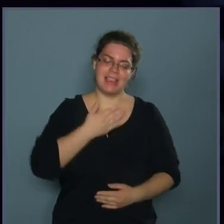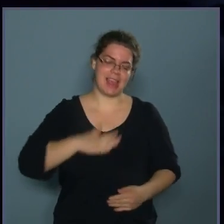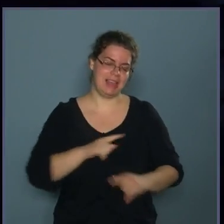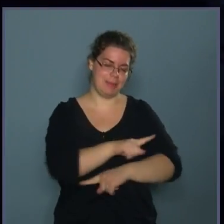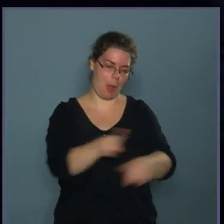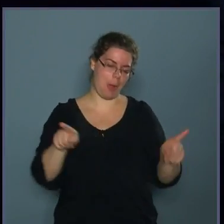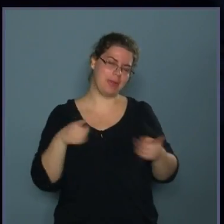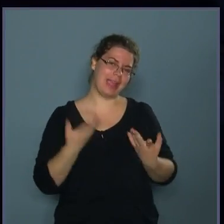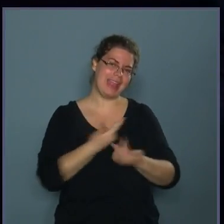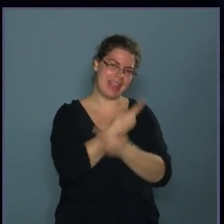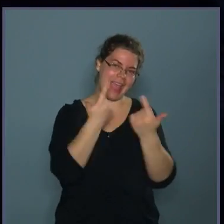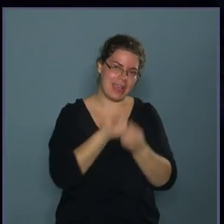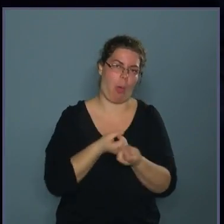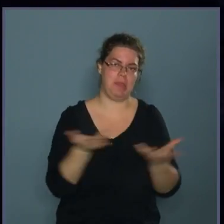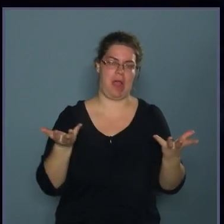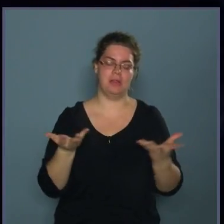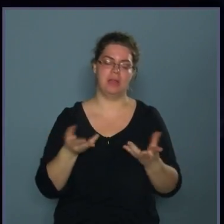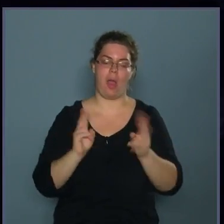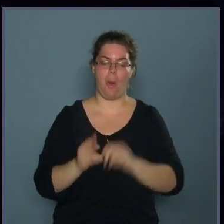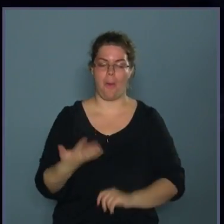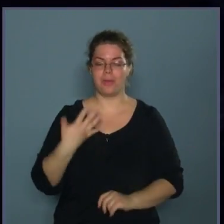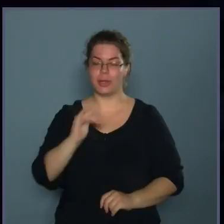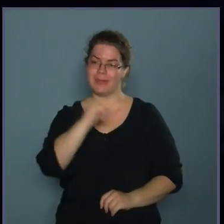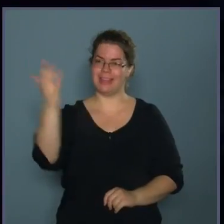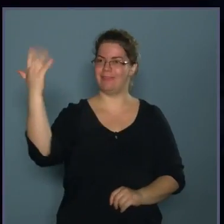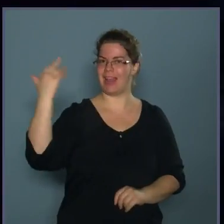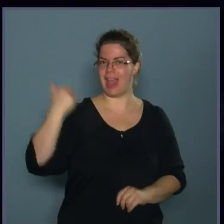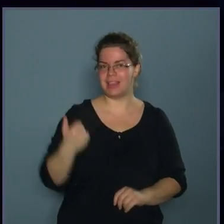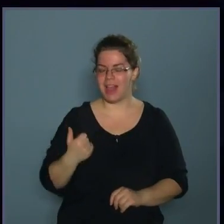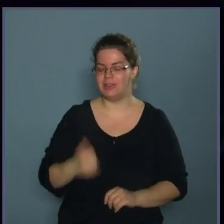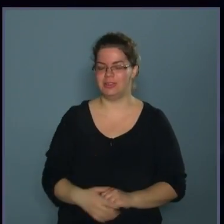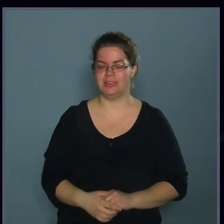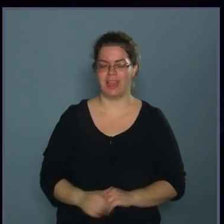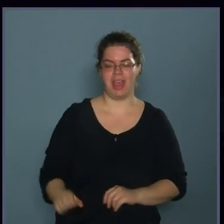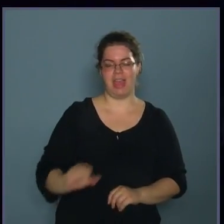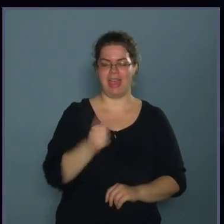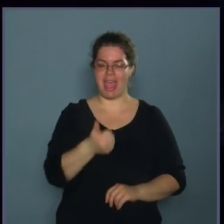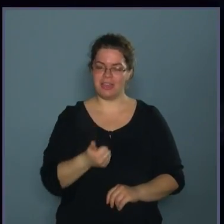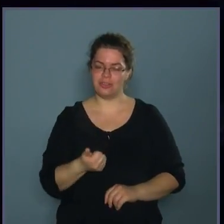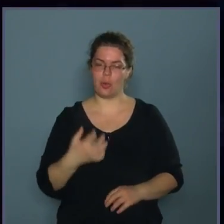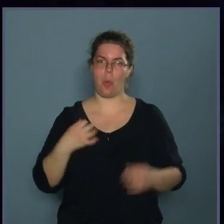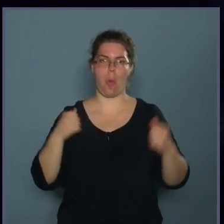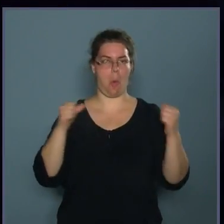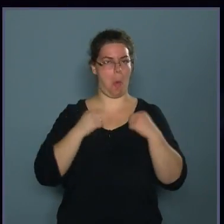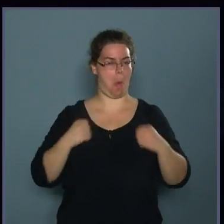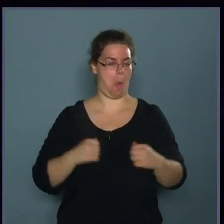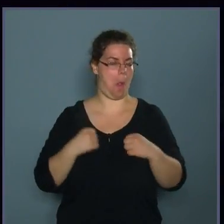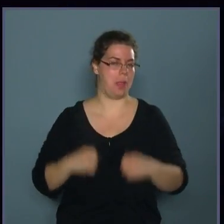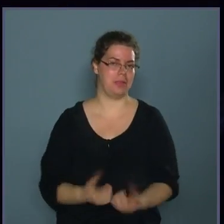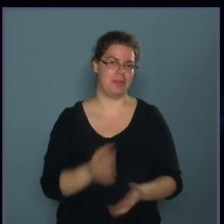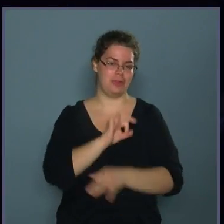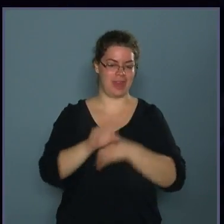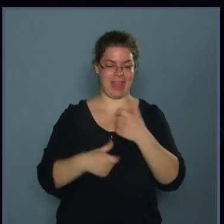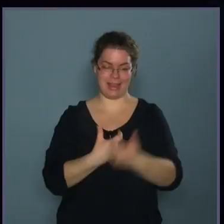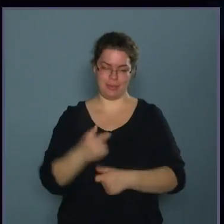önöket tájékoztatni arról, hogy 50 évvel ezelőtt az első öltönyös